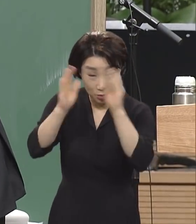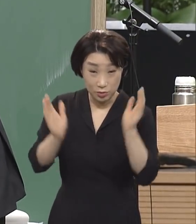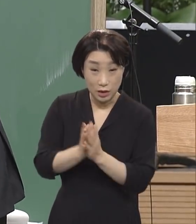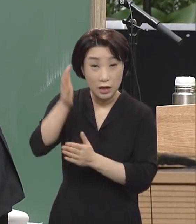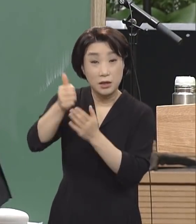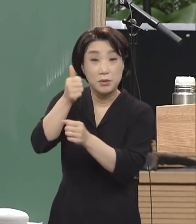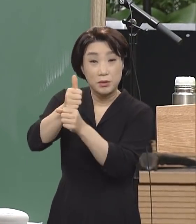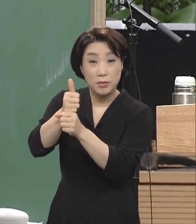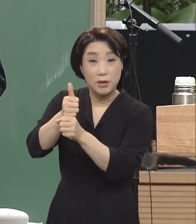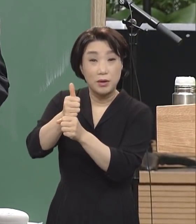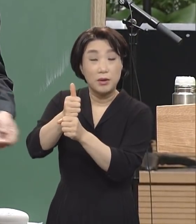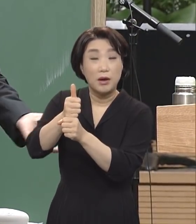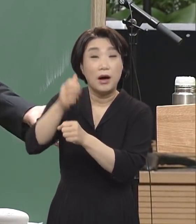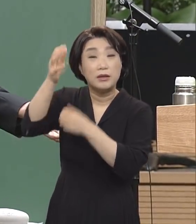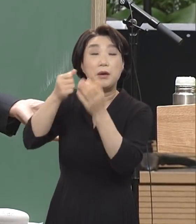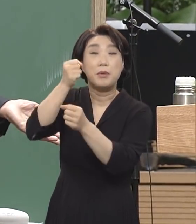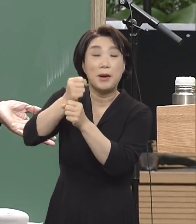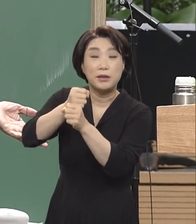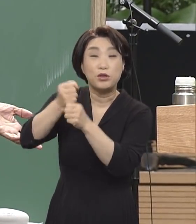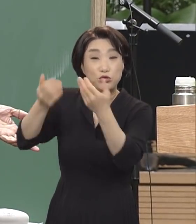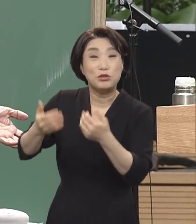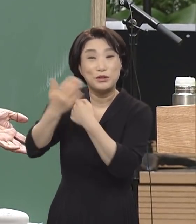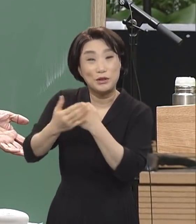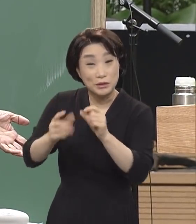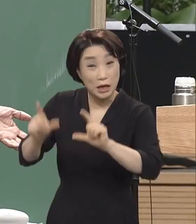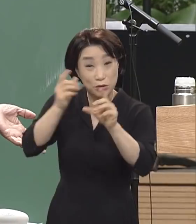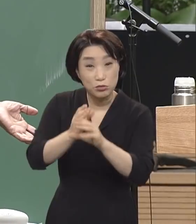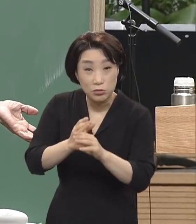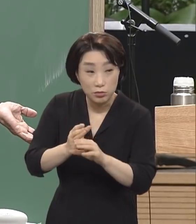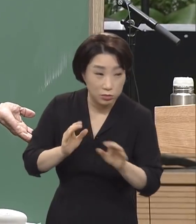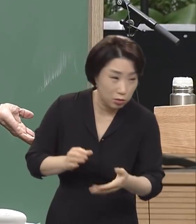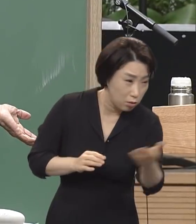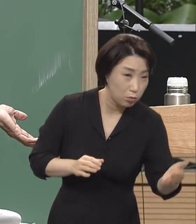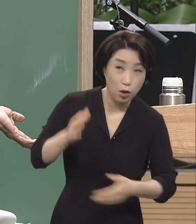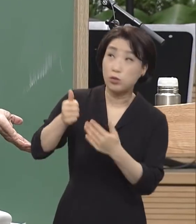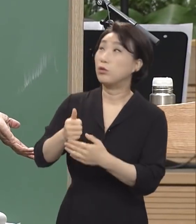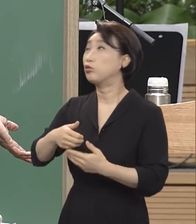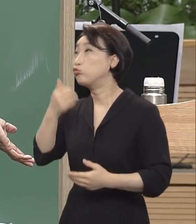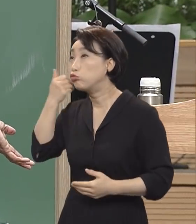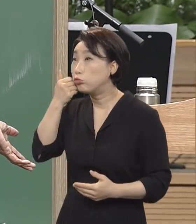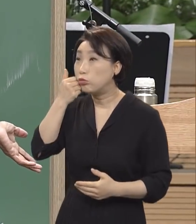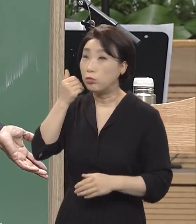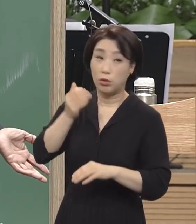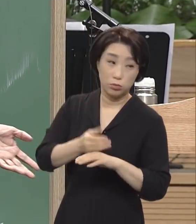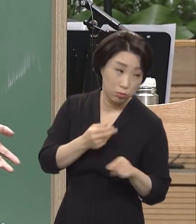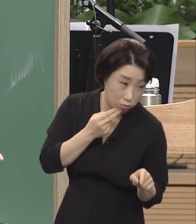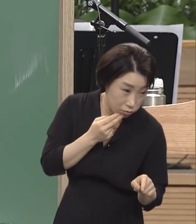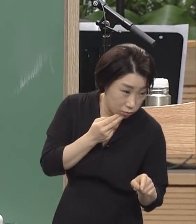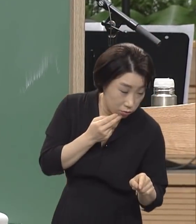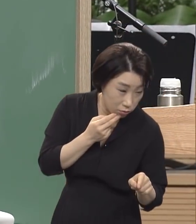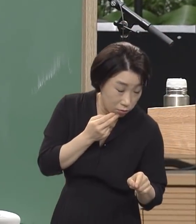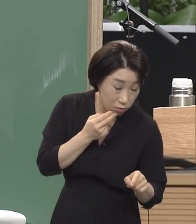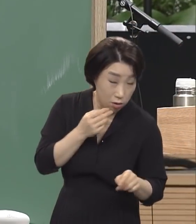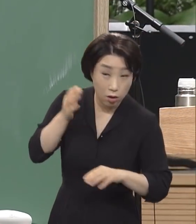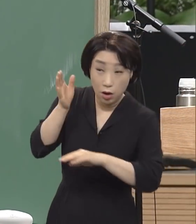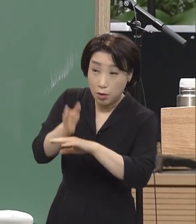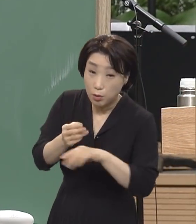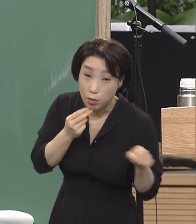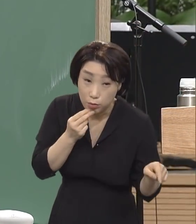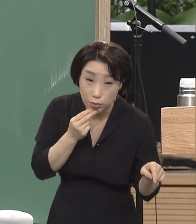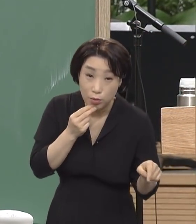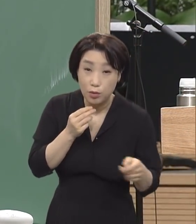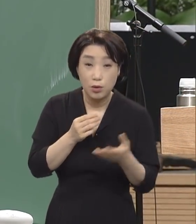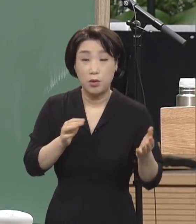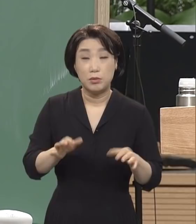살고 있는데 하나님이 어디 있냐? 감사할 줄 몰라. 고마울 줄 몰라.